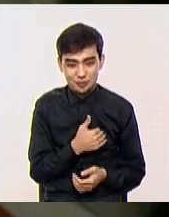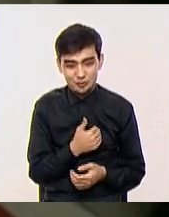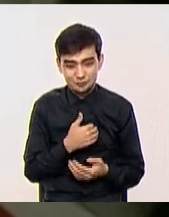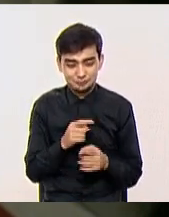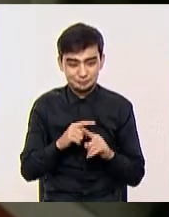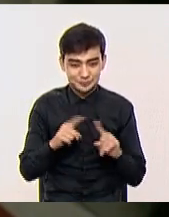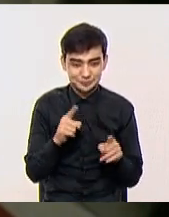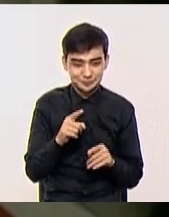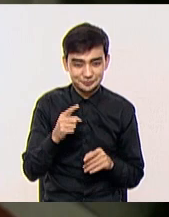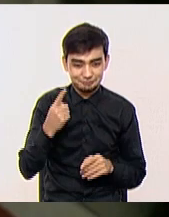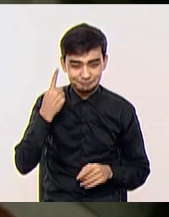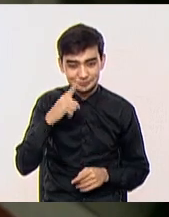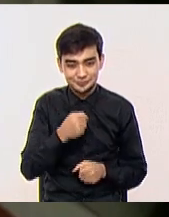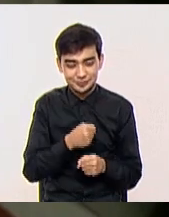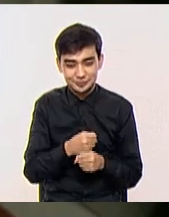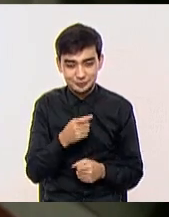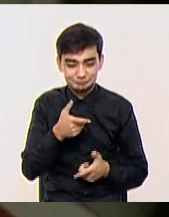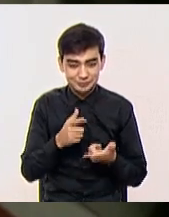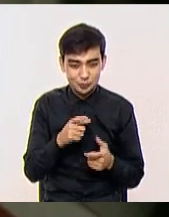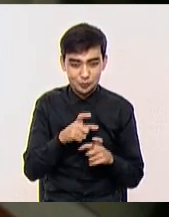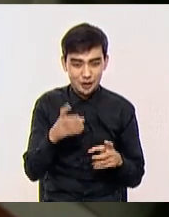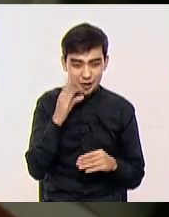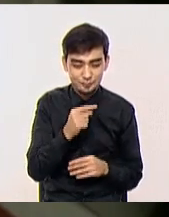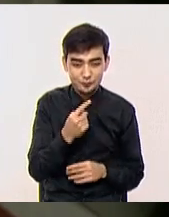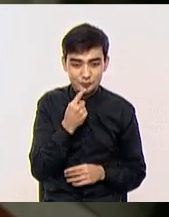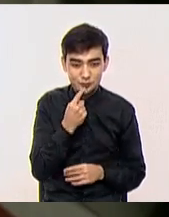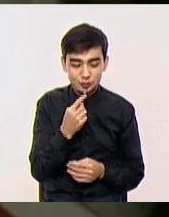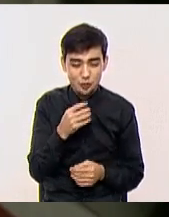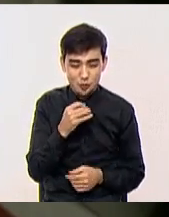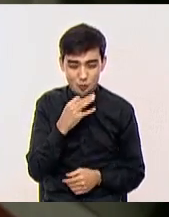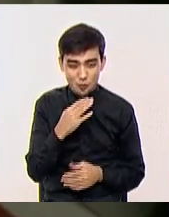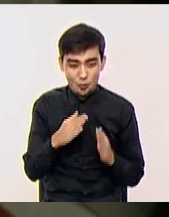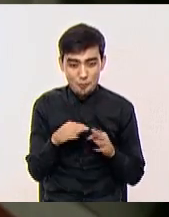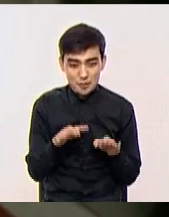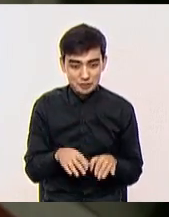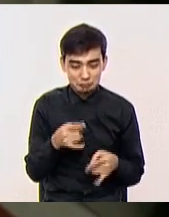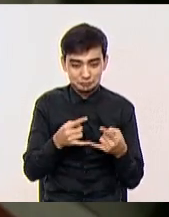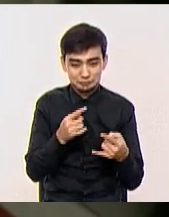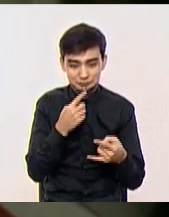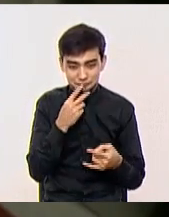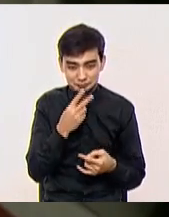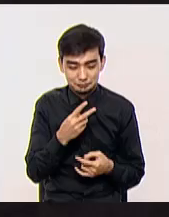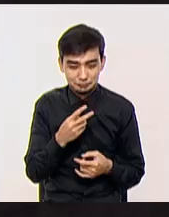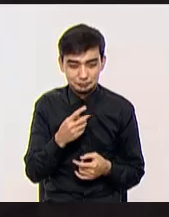превратить такую возможность в реальность чтобы люди могли ощутить любые вкусы находясь в своем жилище